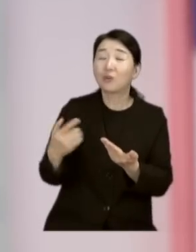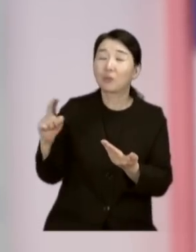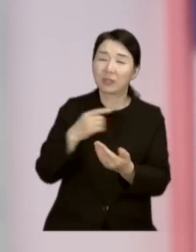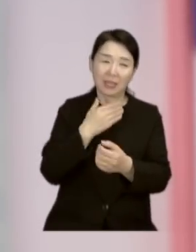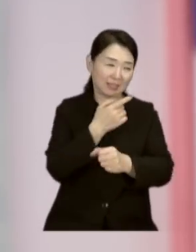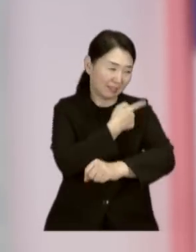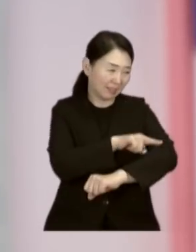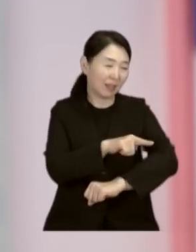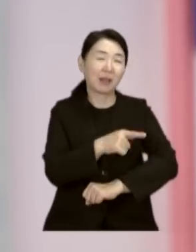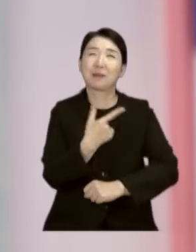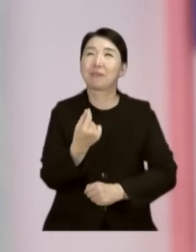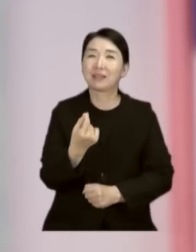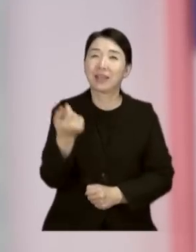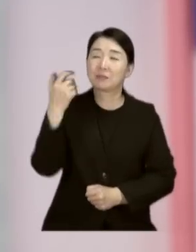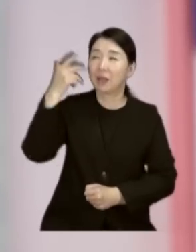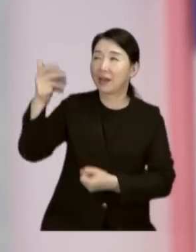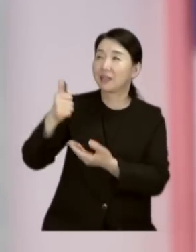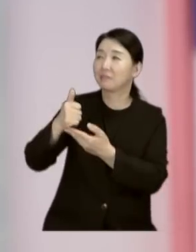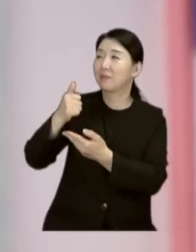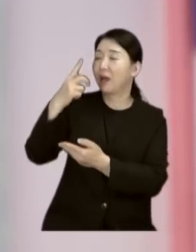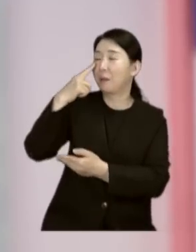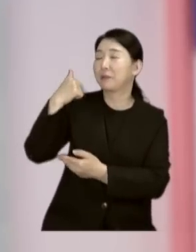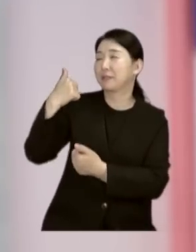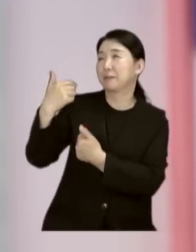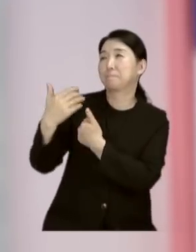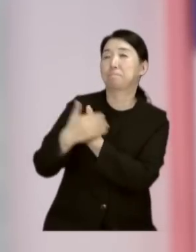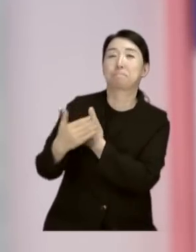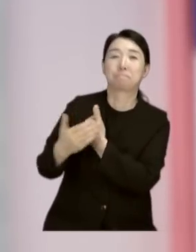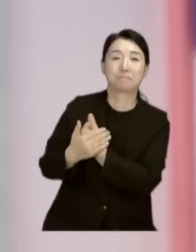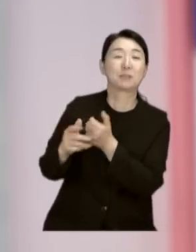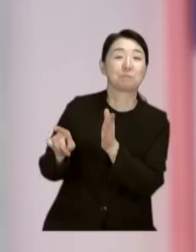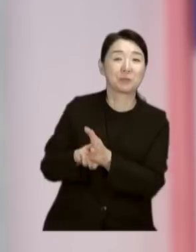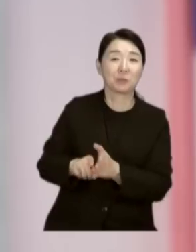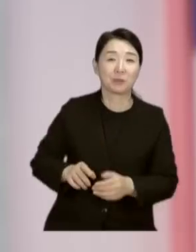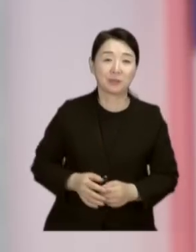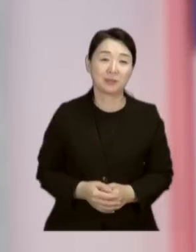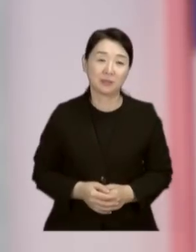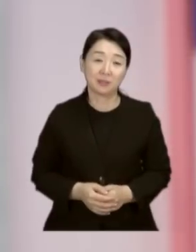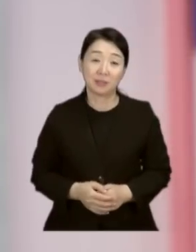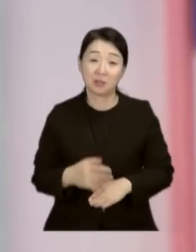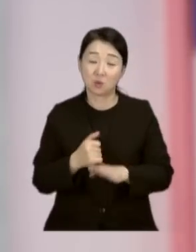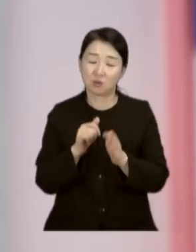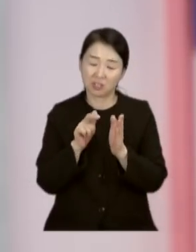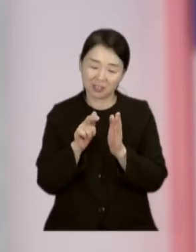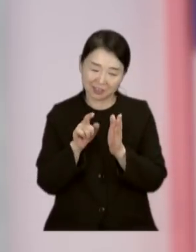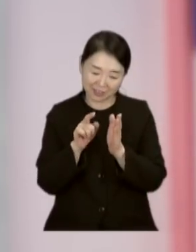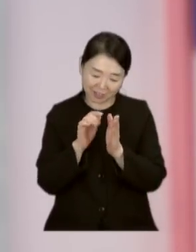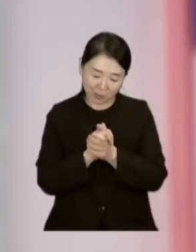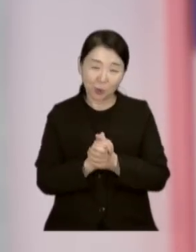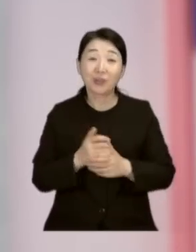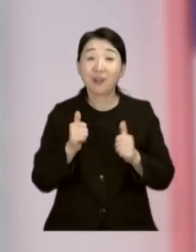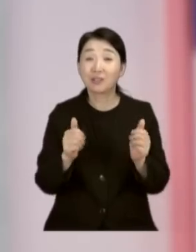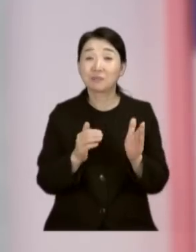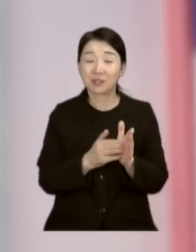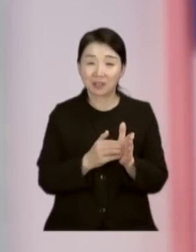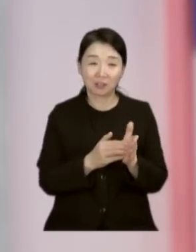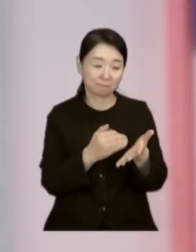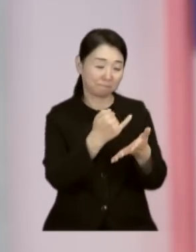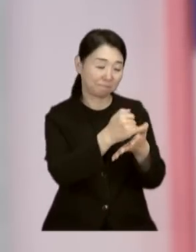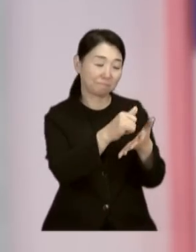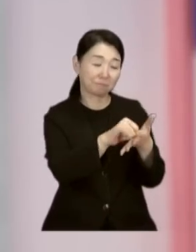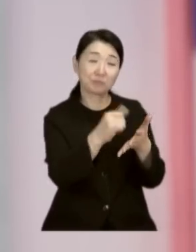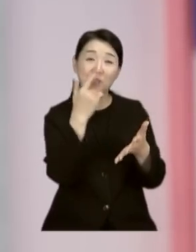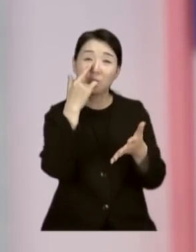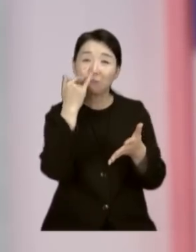거란 말이에요. 저 굳게 믿고 있거든요. 그러니까는 더 이제 기도를 많이 하게 되고 하나님 아버지 서윤